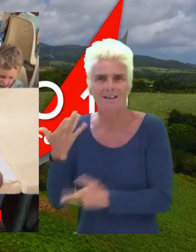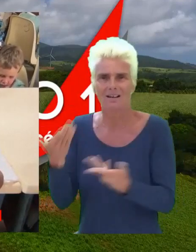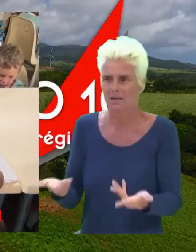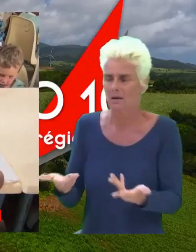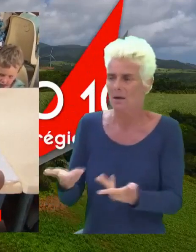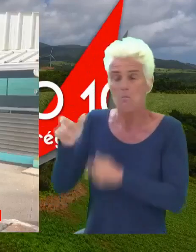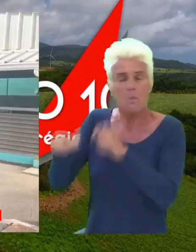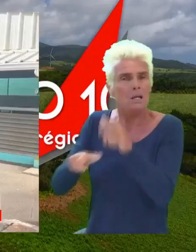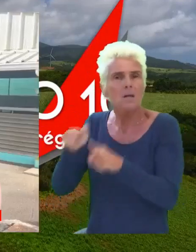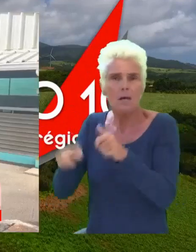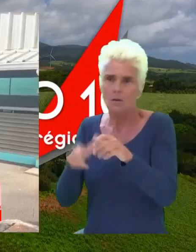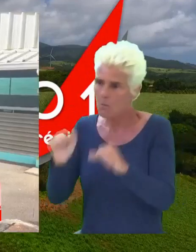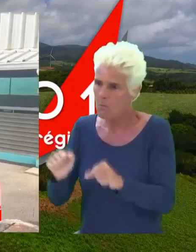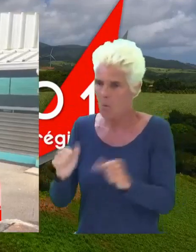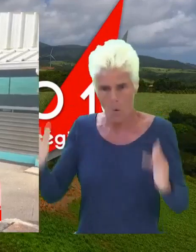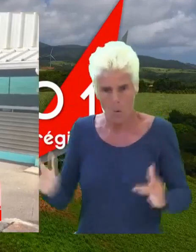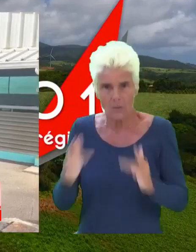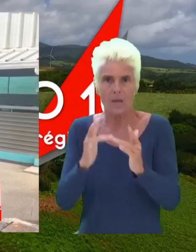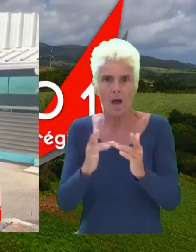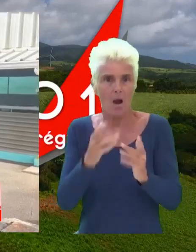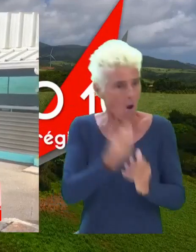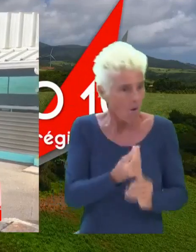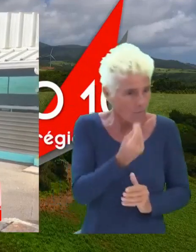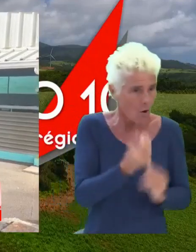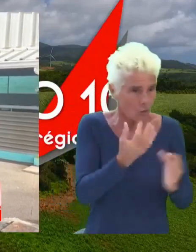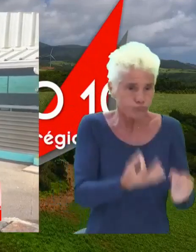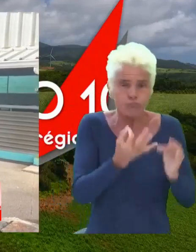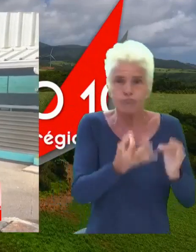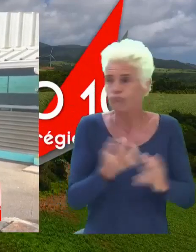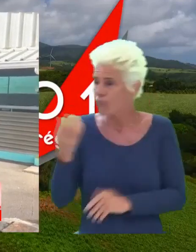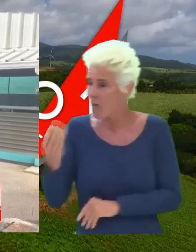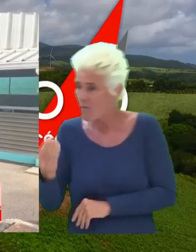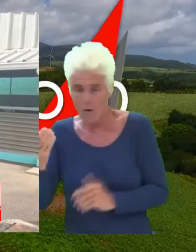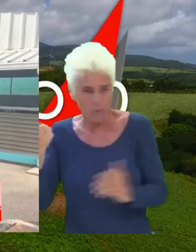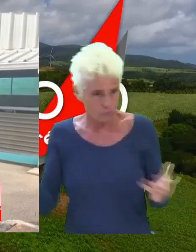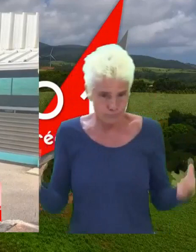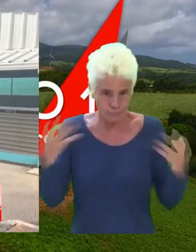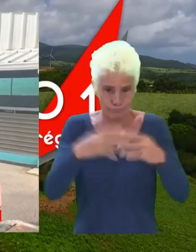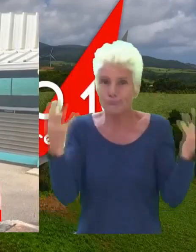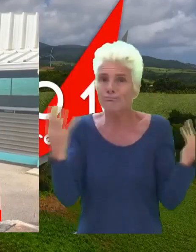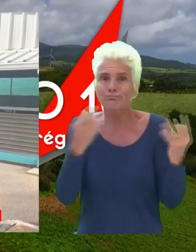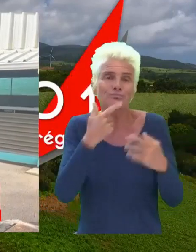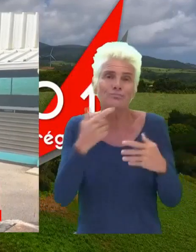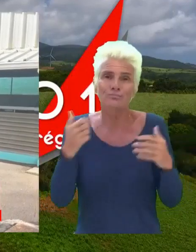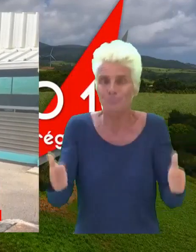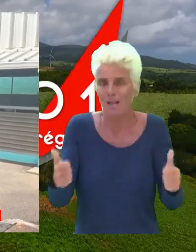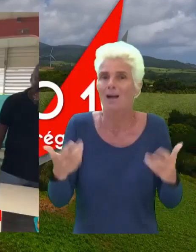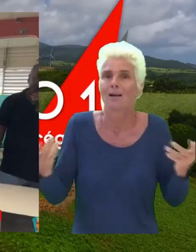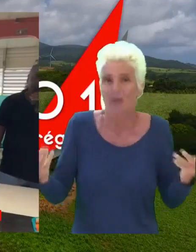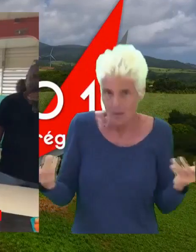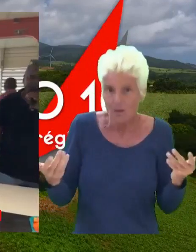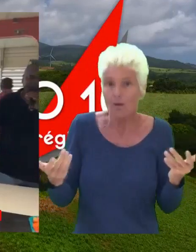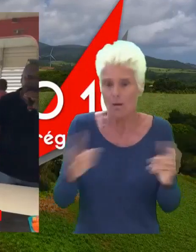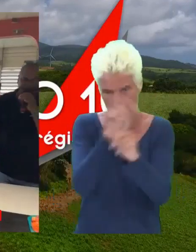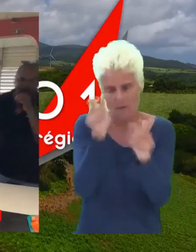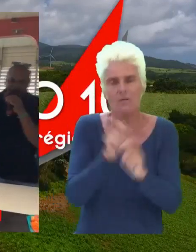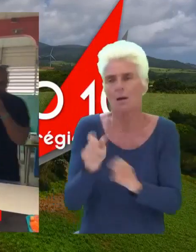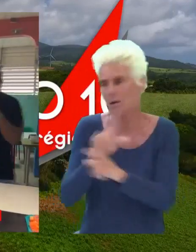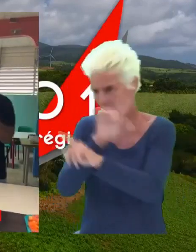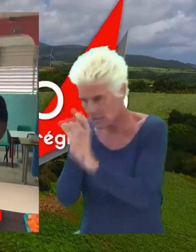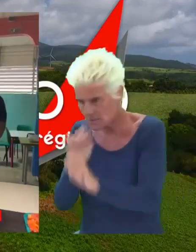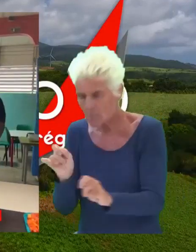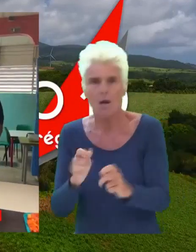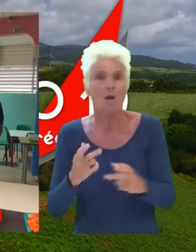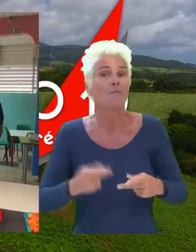très tôt puissent rentrer en contact avec eux et puissent comprendre aussi la différence des autres et et malgré les différences qu'on doit vivre